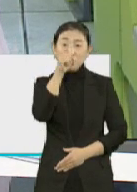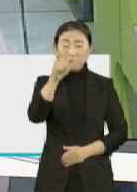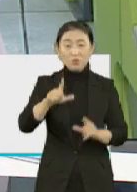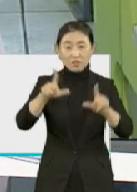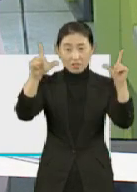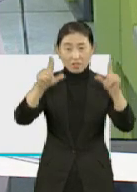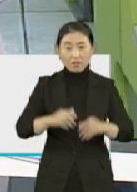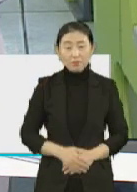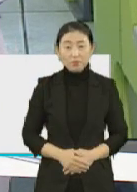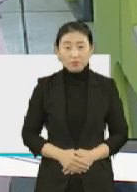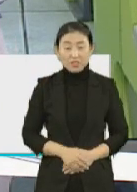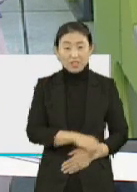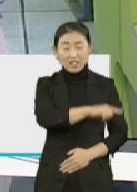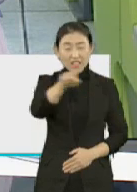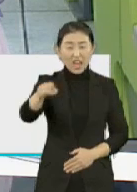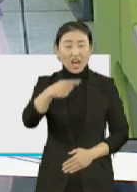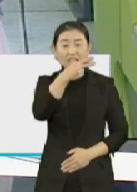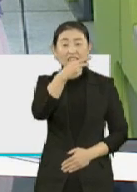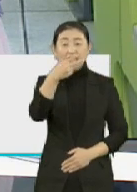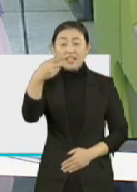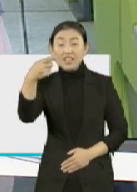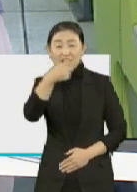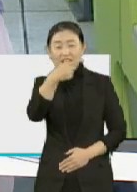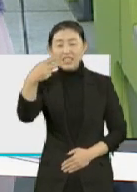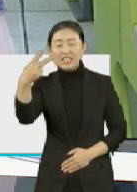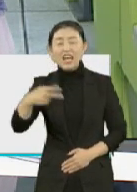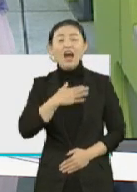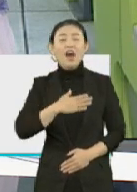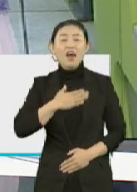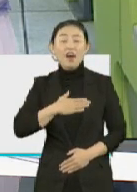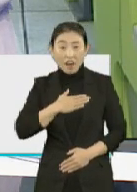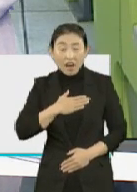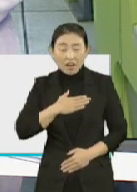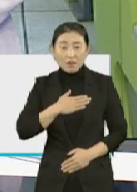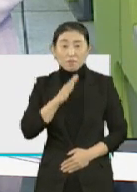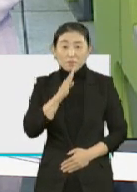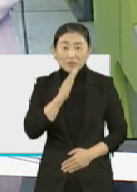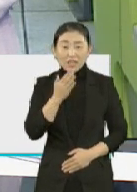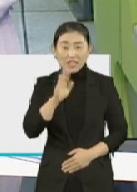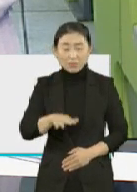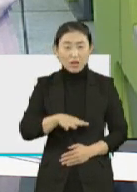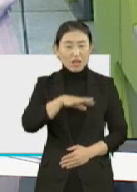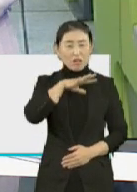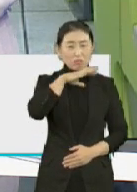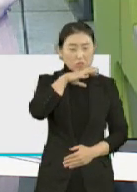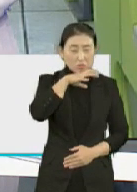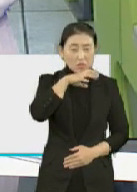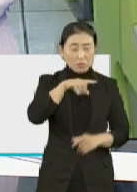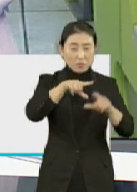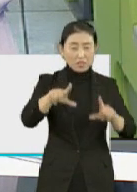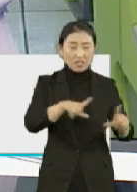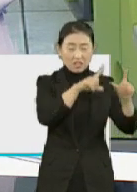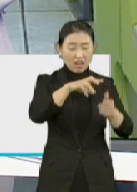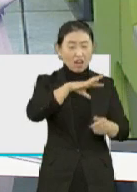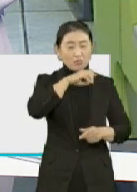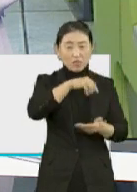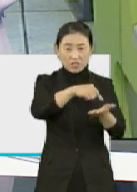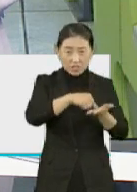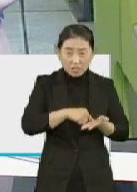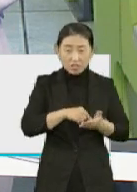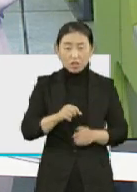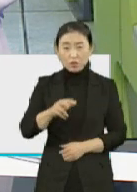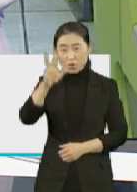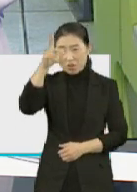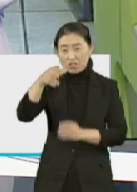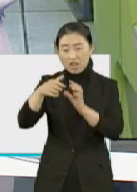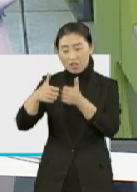날입니다. 이제는 누구나 112를 알고 많은 사람들이 이용하고 있지만 민원 신고나 경찰 민원 상담도 많다 보니